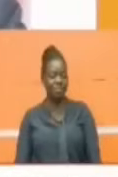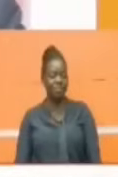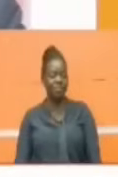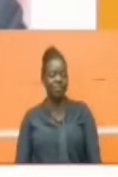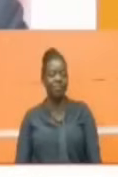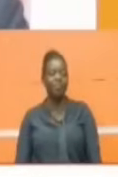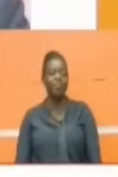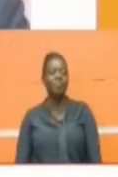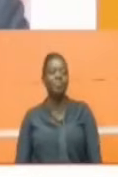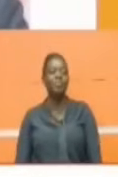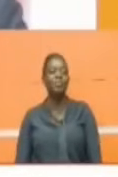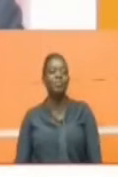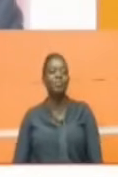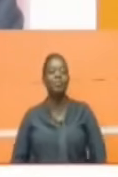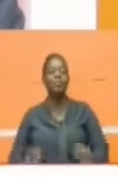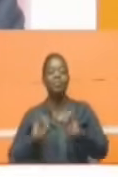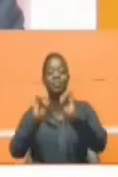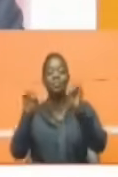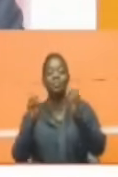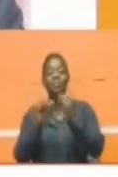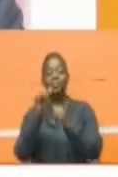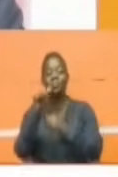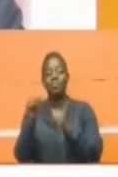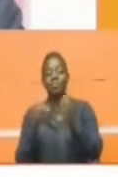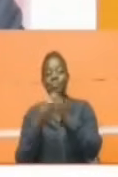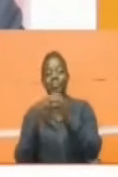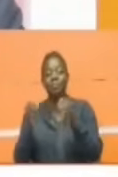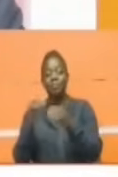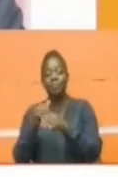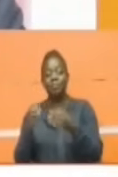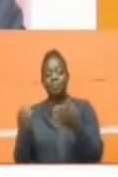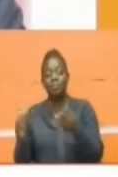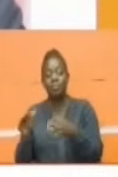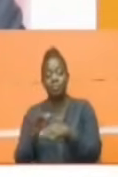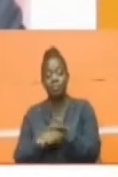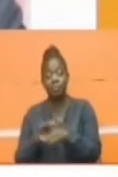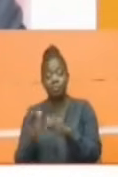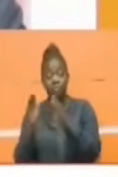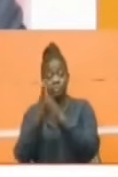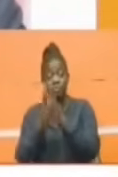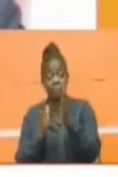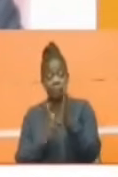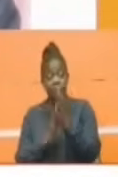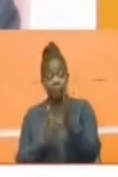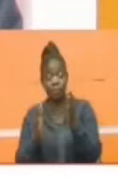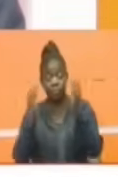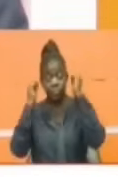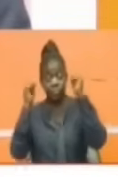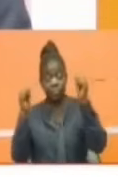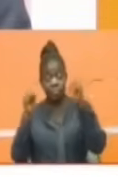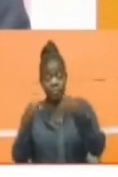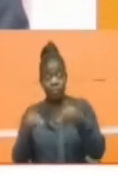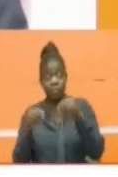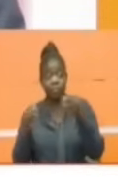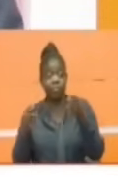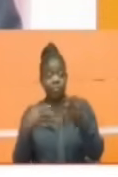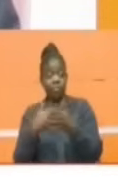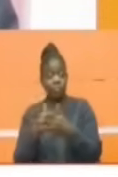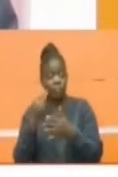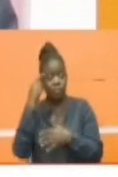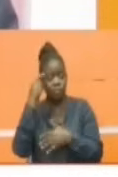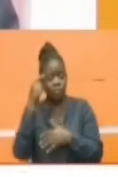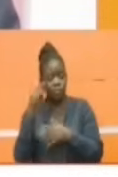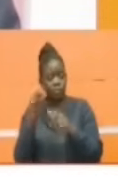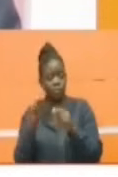Webale kubeta na fe mugatali konfufu amalala bakulembeze mbitundu ebyabukedi batendereza President 7 olokusawa mabangulira agalubirira okulwanyisa